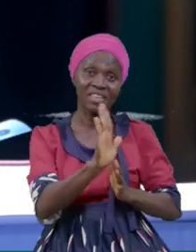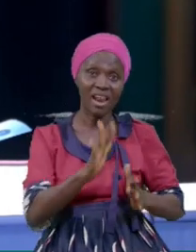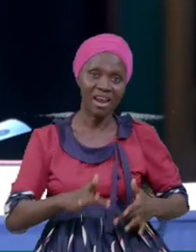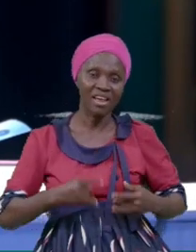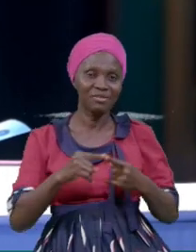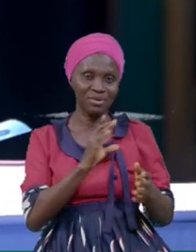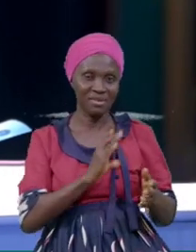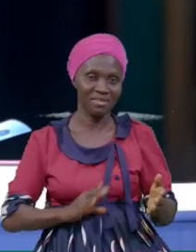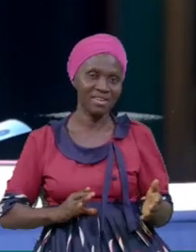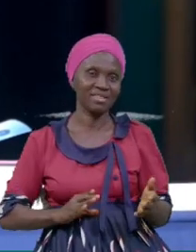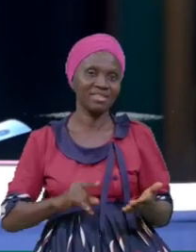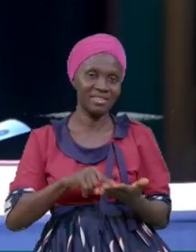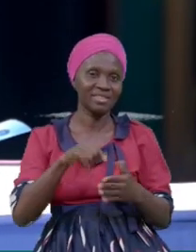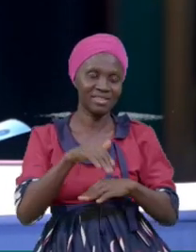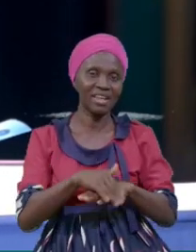Seigneur.